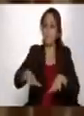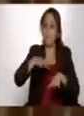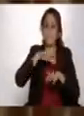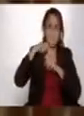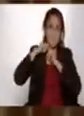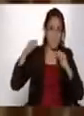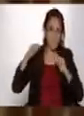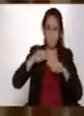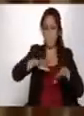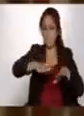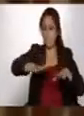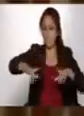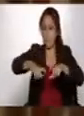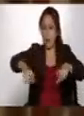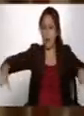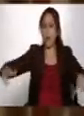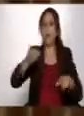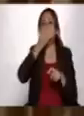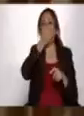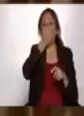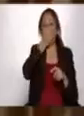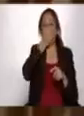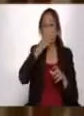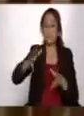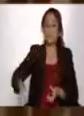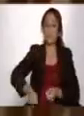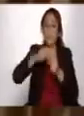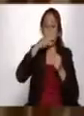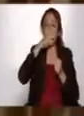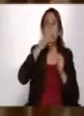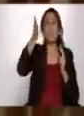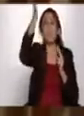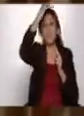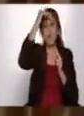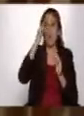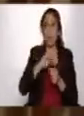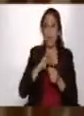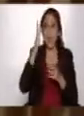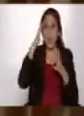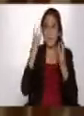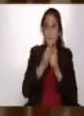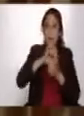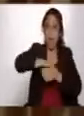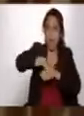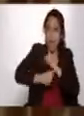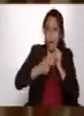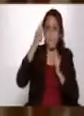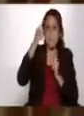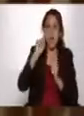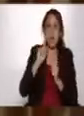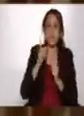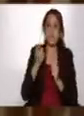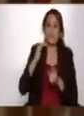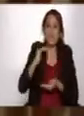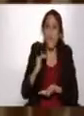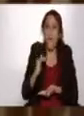ابراهيم بقى لما خدها من على السلم كتم نفسها وطلع بها فوق. جه يغتصبها ما عرفش، لان هي طفله